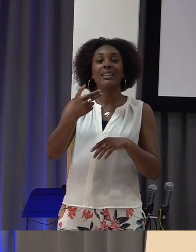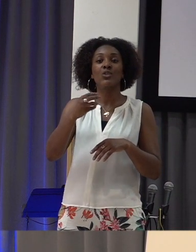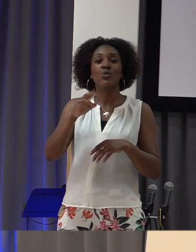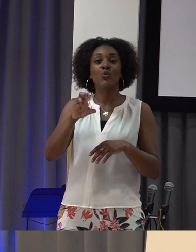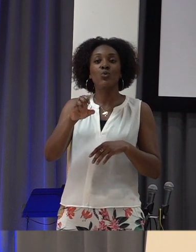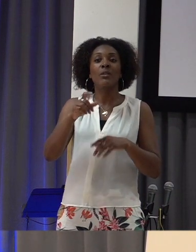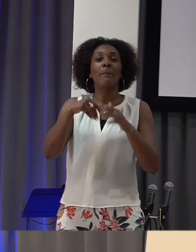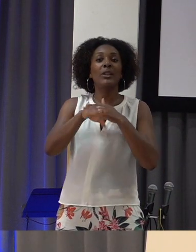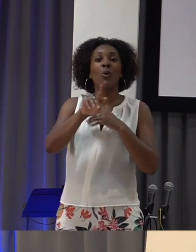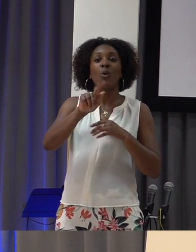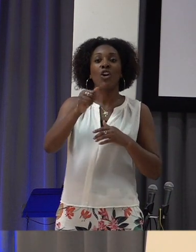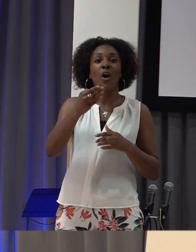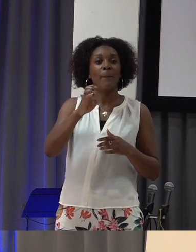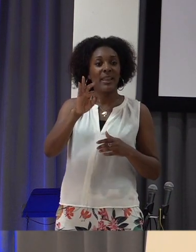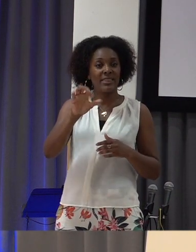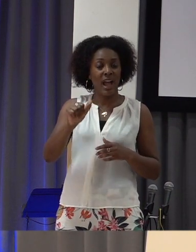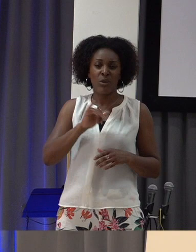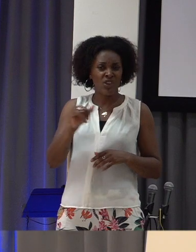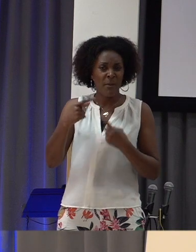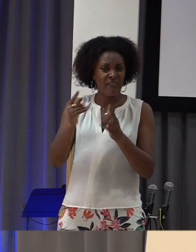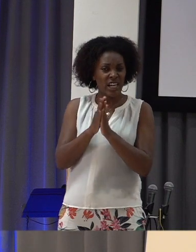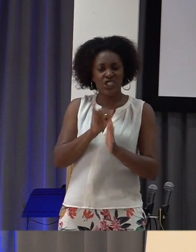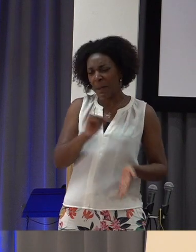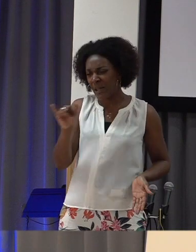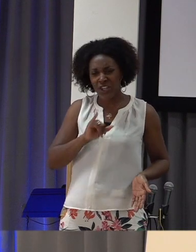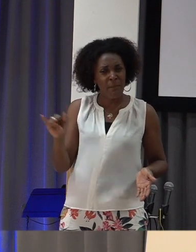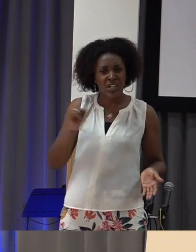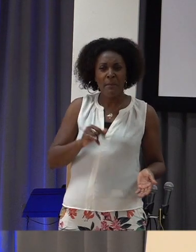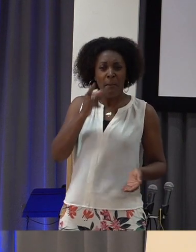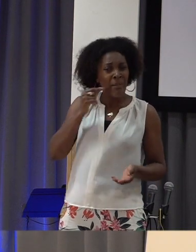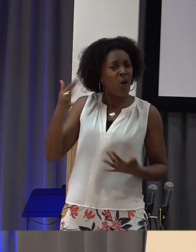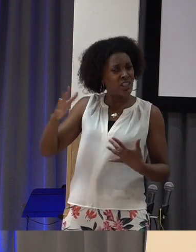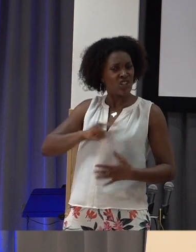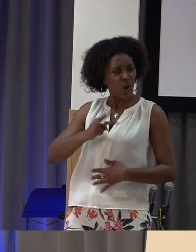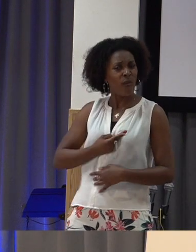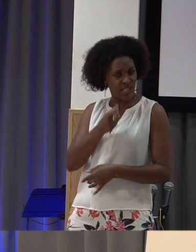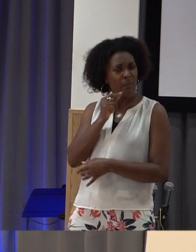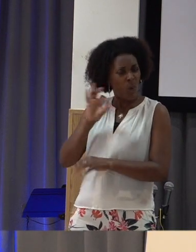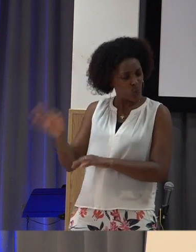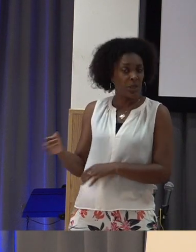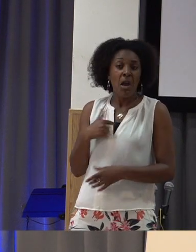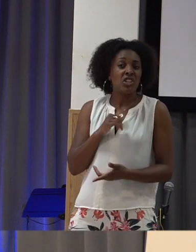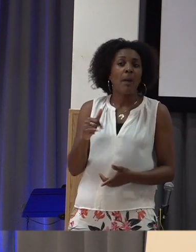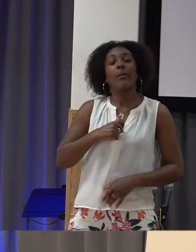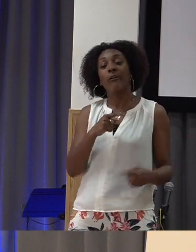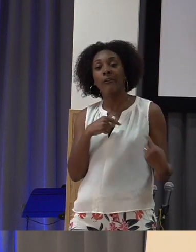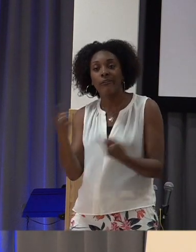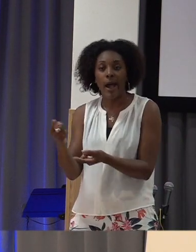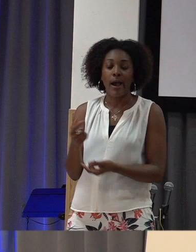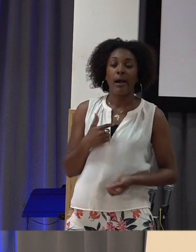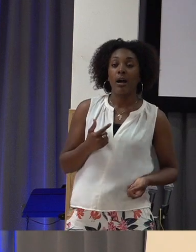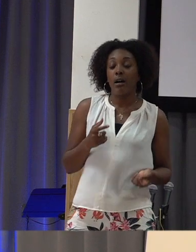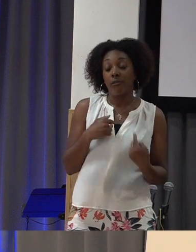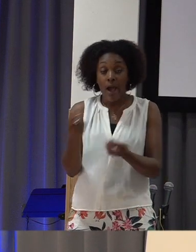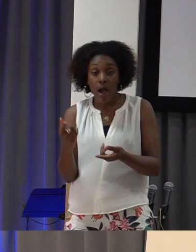rentré dans cette église, ce soir-là, j'y allais jamais. Mes parents étaient déjà convertis. Donc, je suis rentré avec tout mon attirail sur